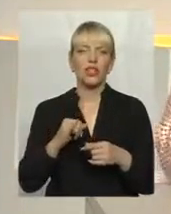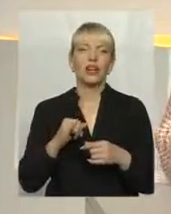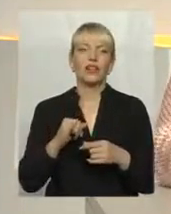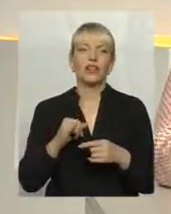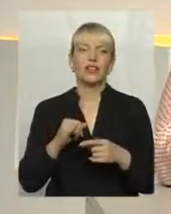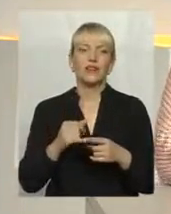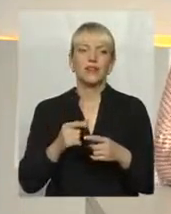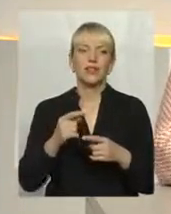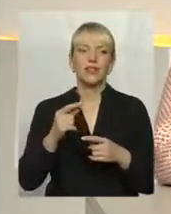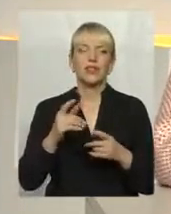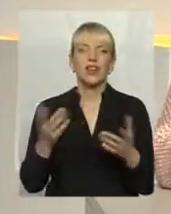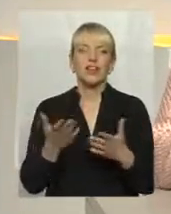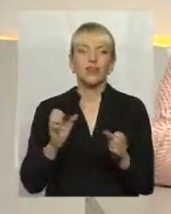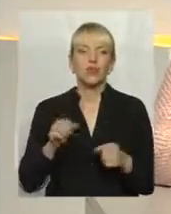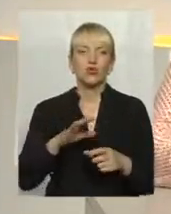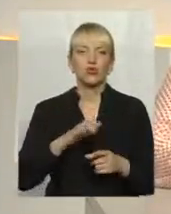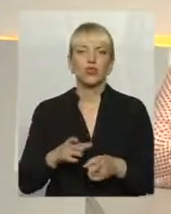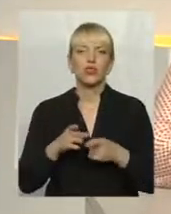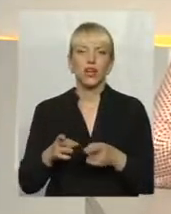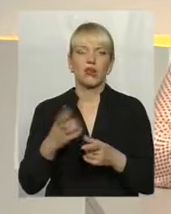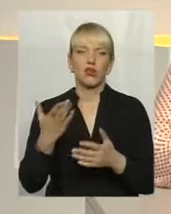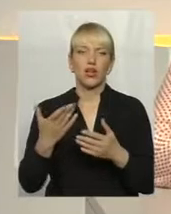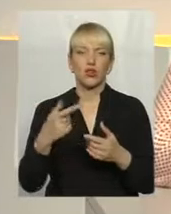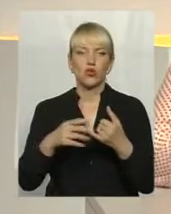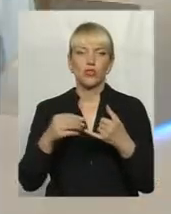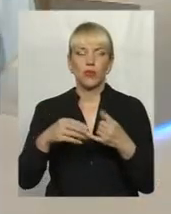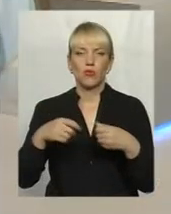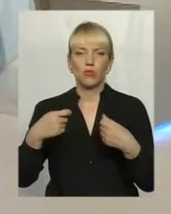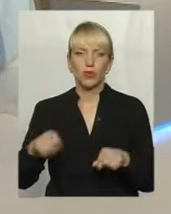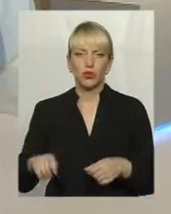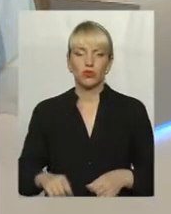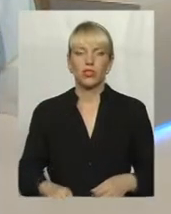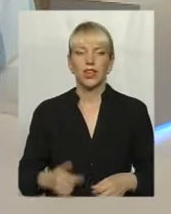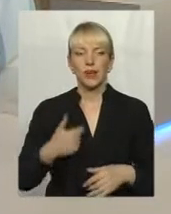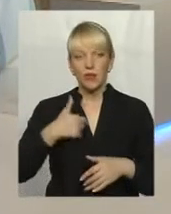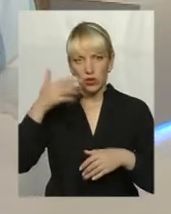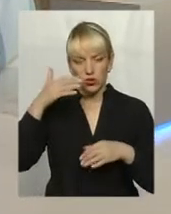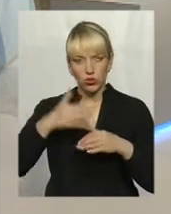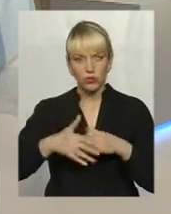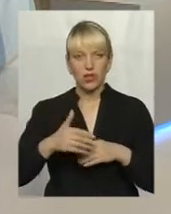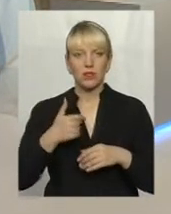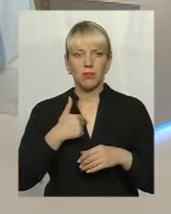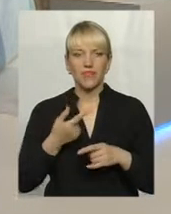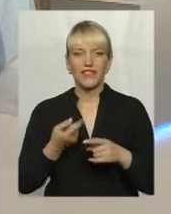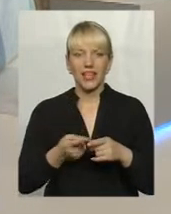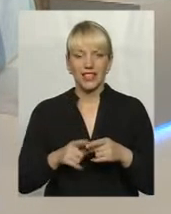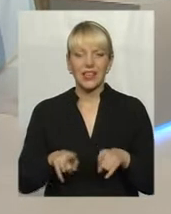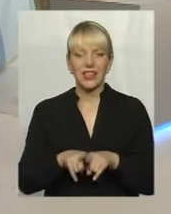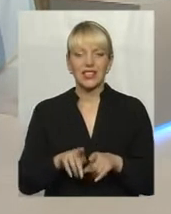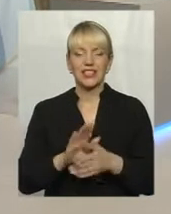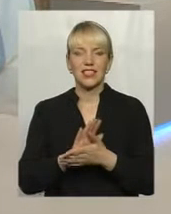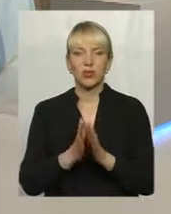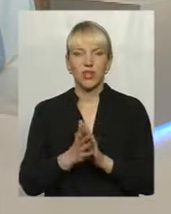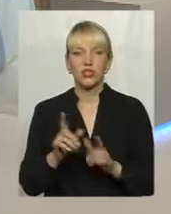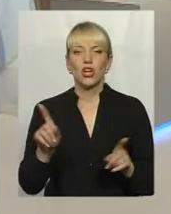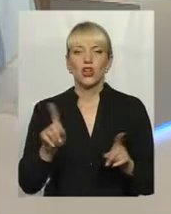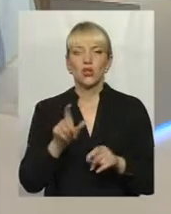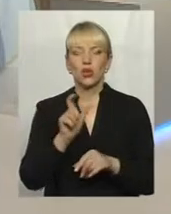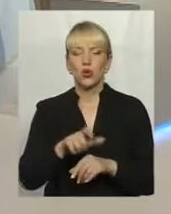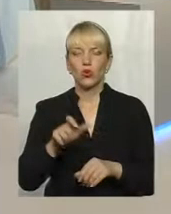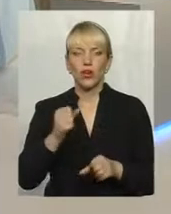от глобальніші чекають на людей? Розумієте, ми в тій ситуації дійсно, де людей роблять бідними, з тою метою, щоб забрати їхню